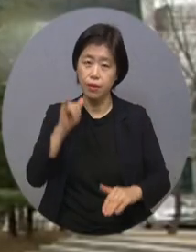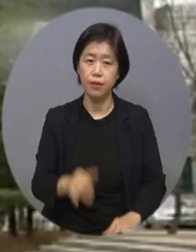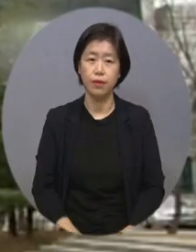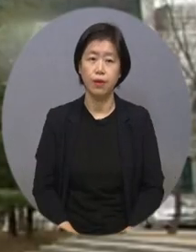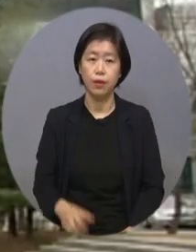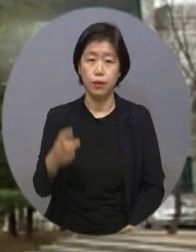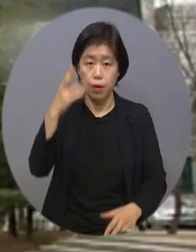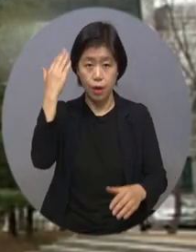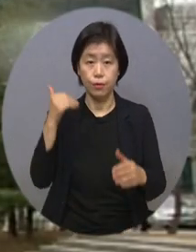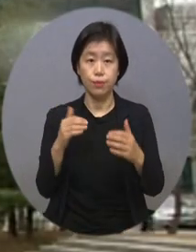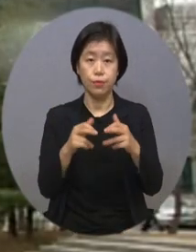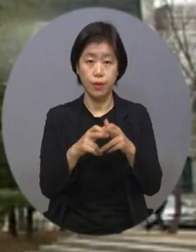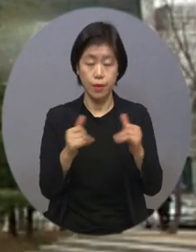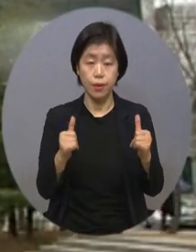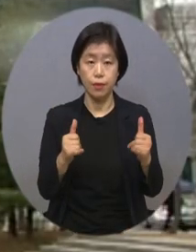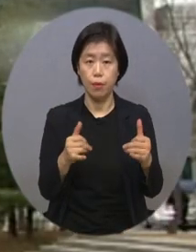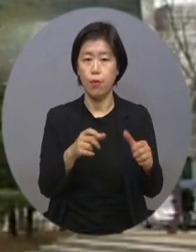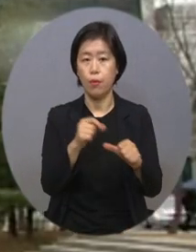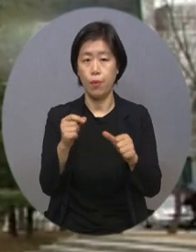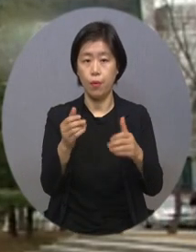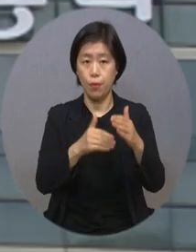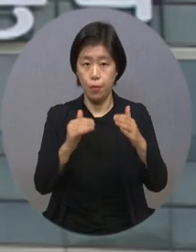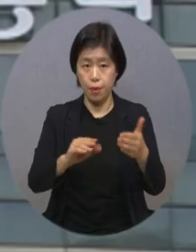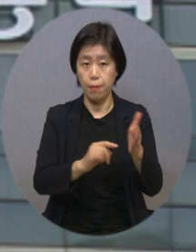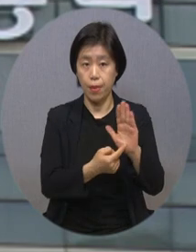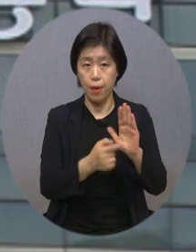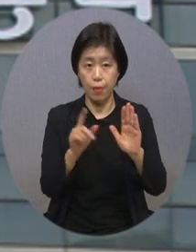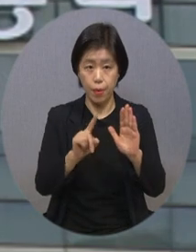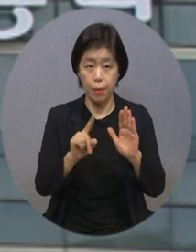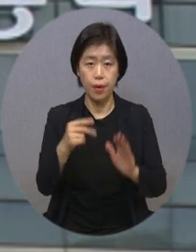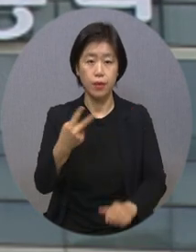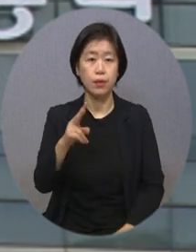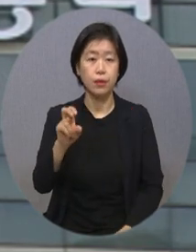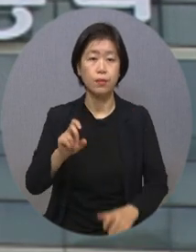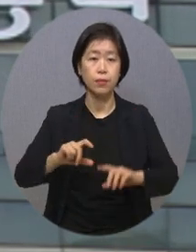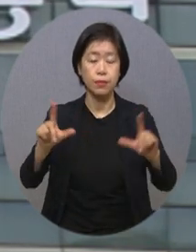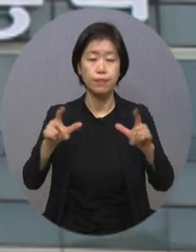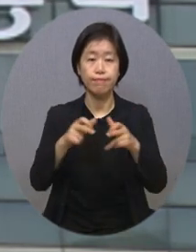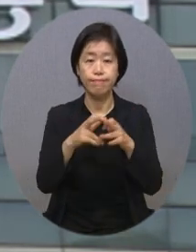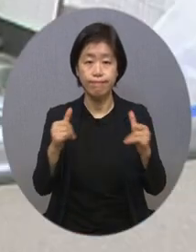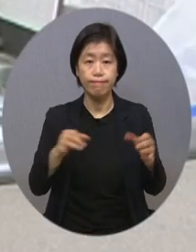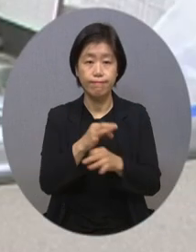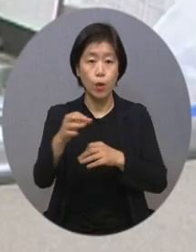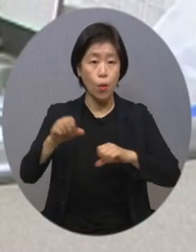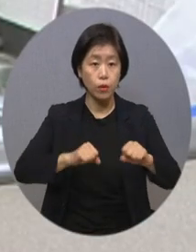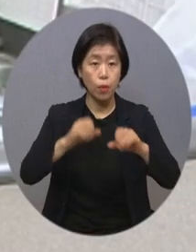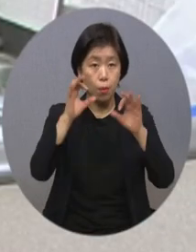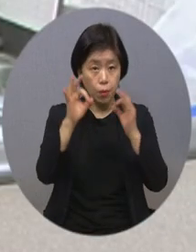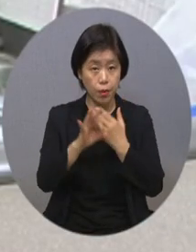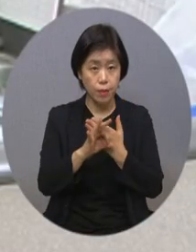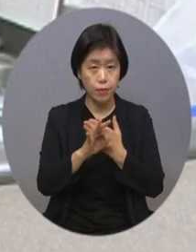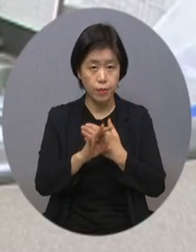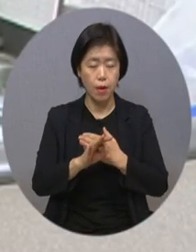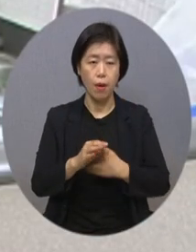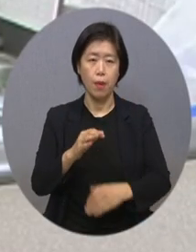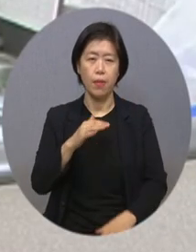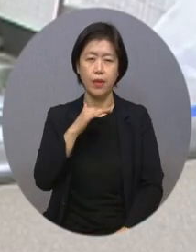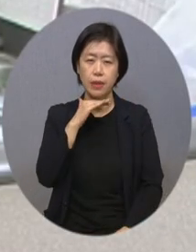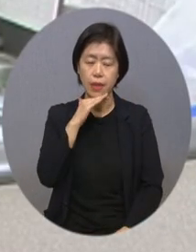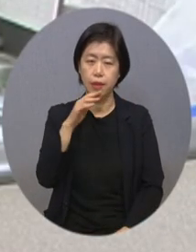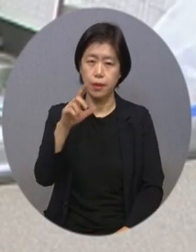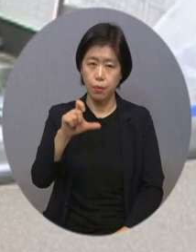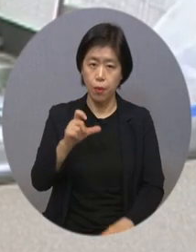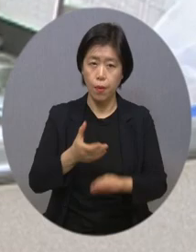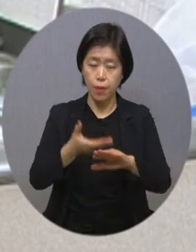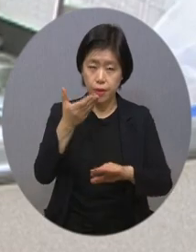또한 한국장애인고용공단 에서 발표한 2020년 장애인 경제활동 실태조사 에 따르면 지나는 15세 이상 창 애인의 고용률은